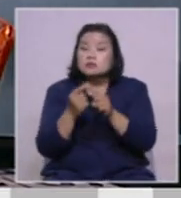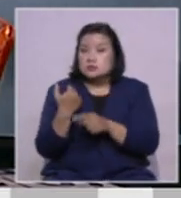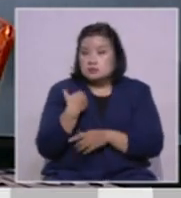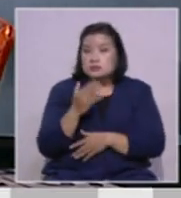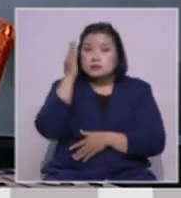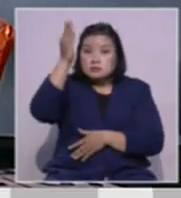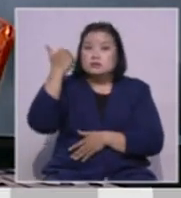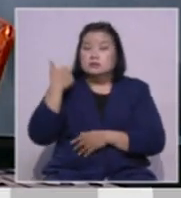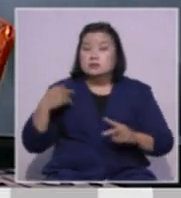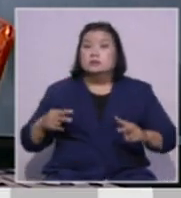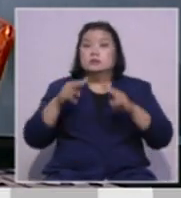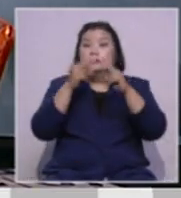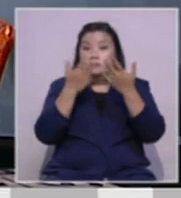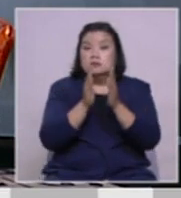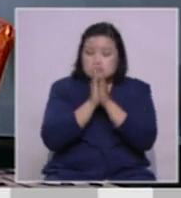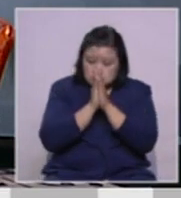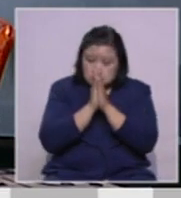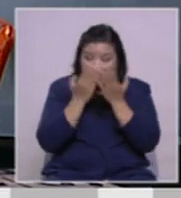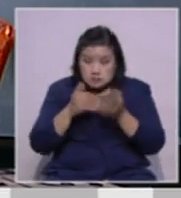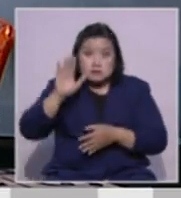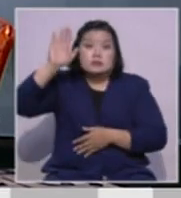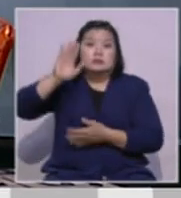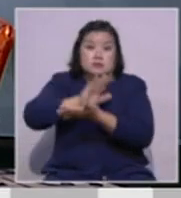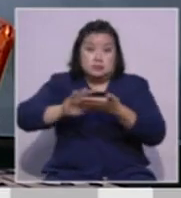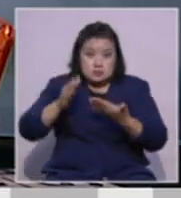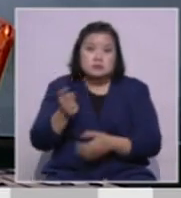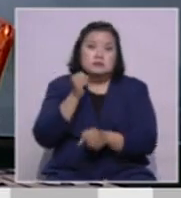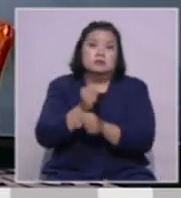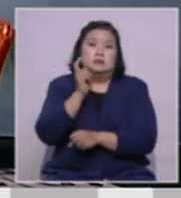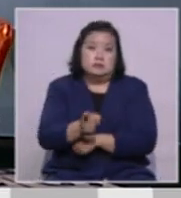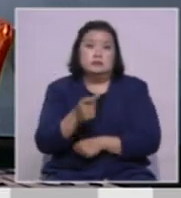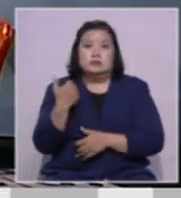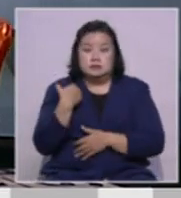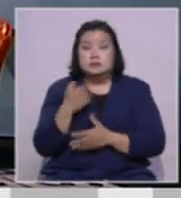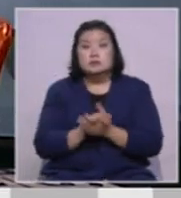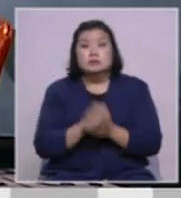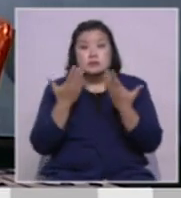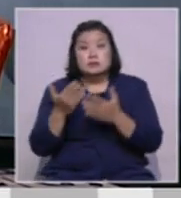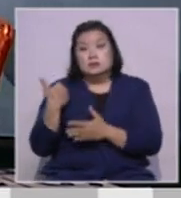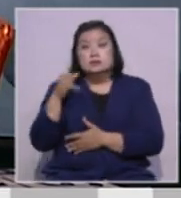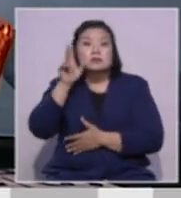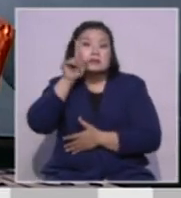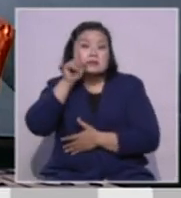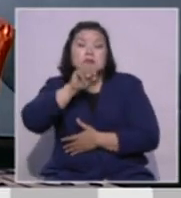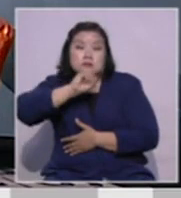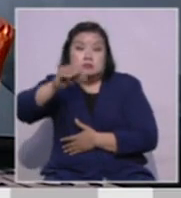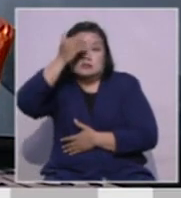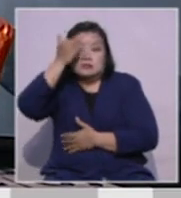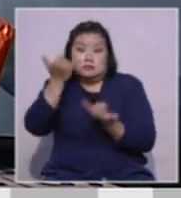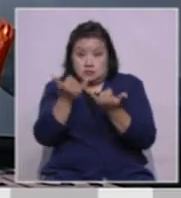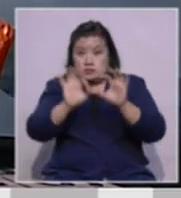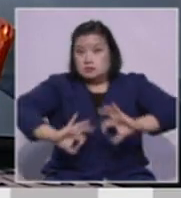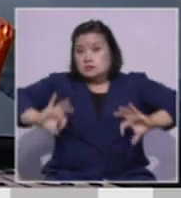และสักการะสิ่งศักดิ์สิทธิ์ประจำกระทรวงหลังจากถวายสัตย์ปฏิญาณในสัปดาห์หน้านะครับรายงานข่าวเหมือนกันระบุนะครับว่าสิ่งสำคัญอันดับแรกที่รัฐม